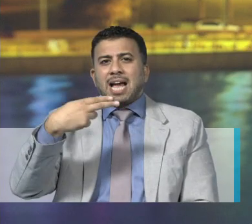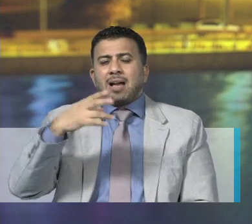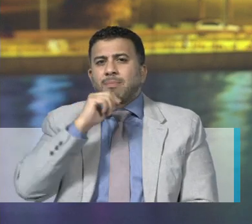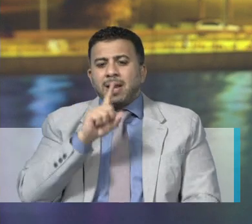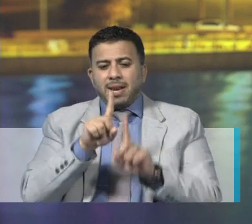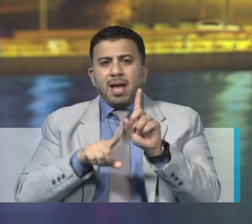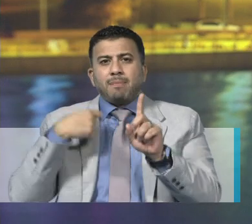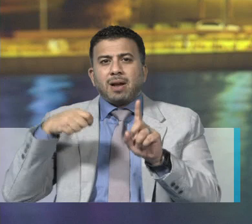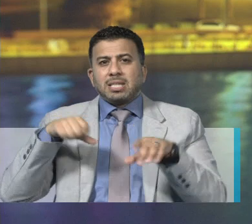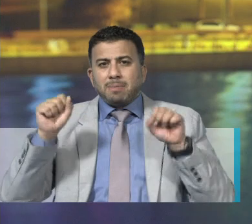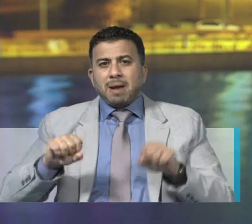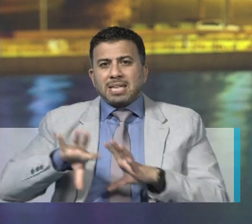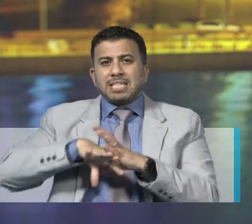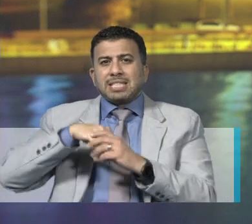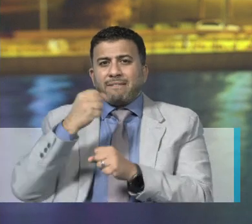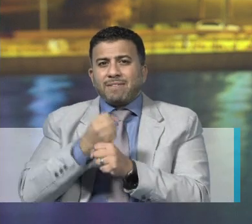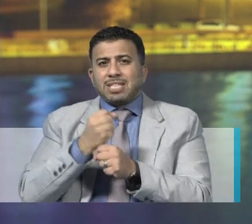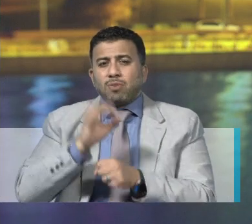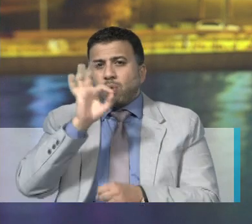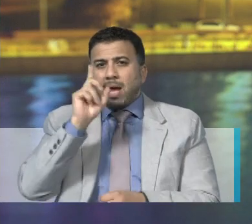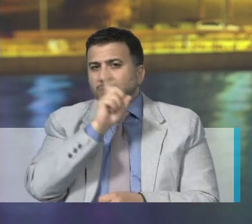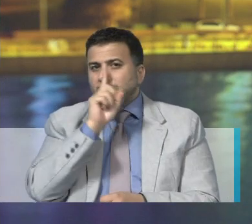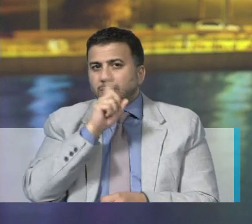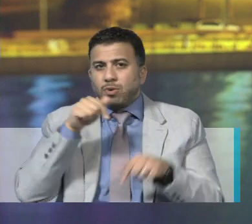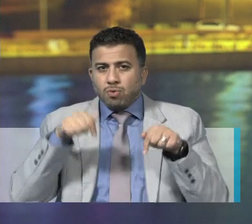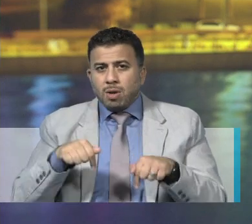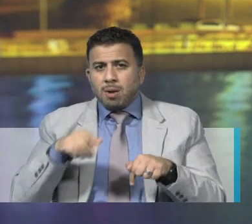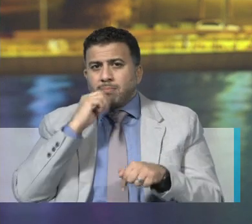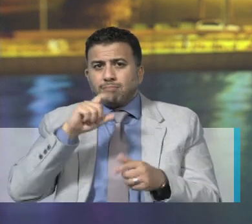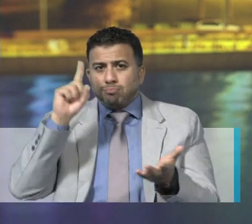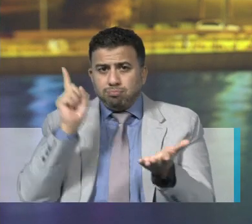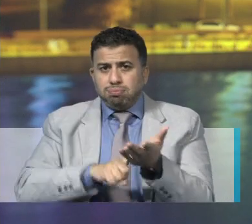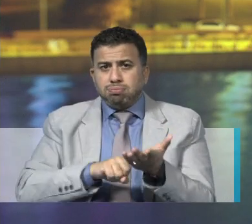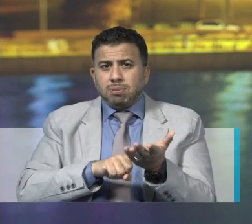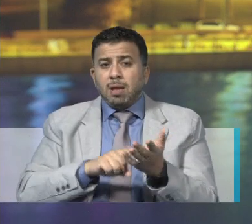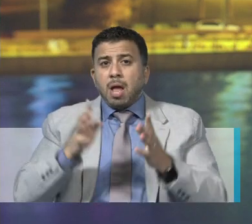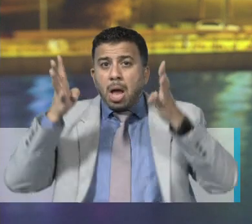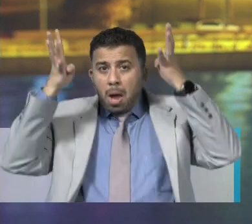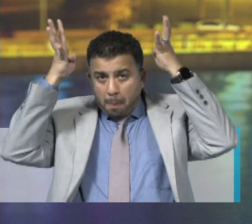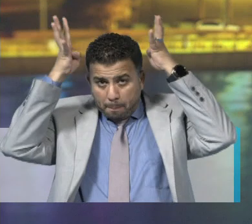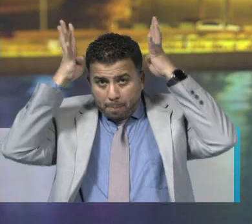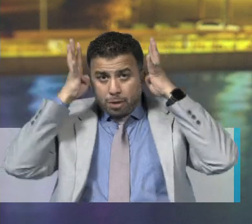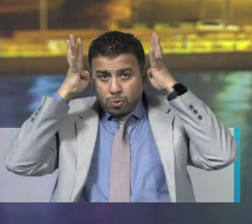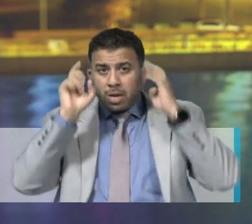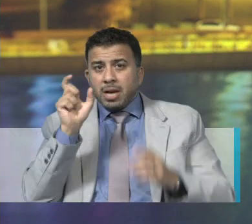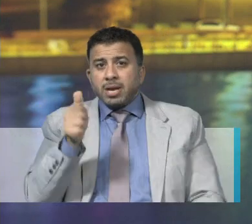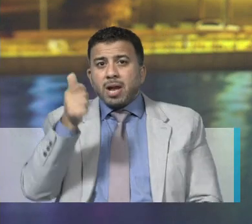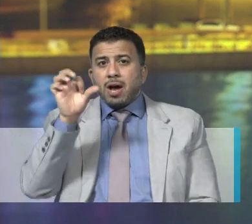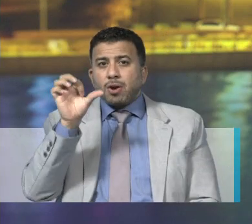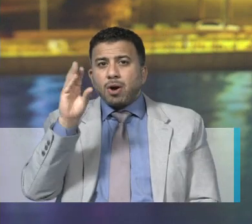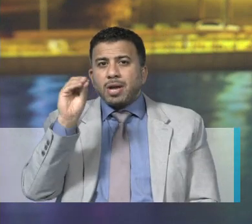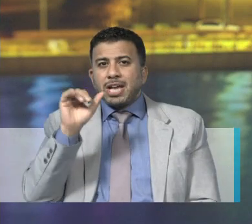نهيان نائب رئيس المجلس التنفيذي لإمارة أبوظبي اليوم في المراسم الرسمية لتنصيب الإمبراطور